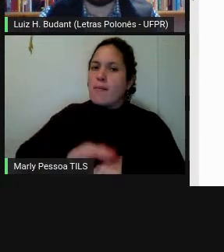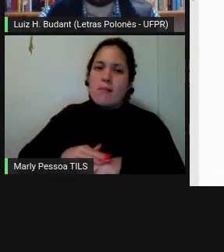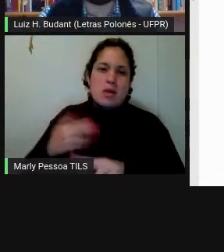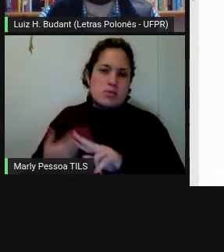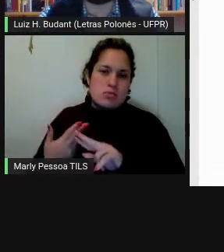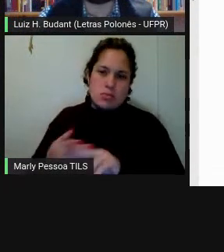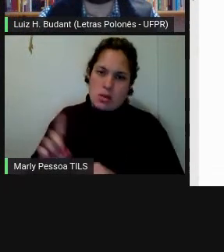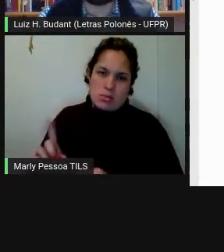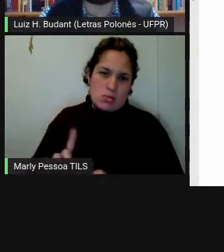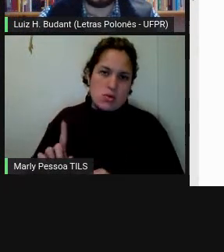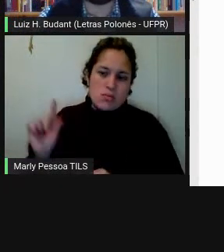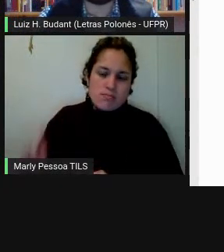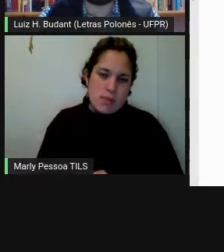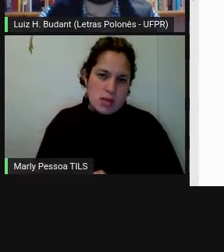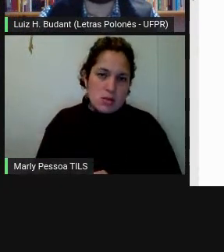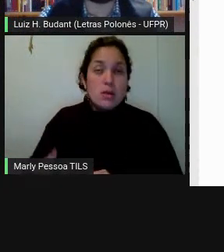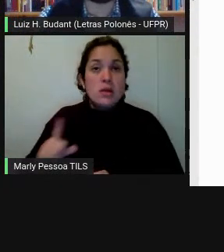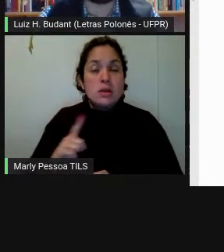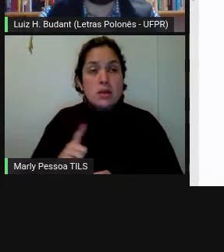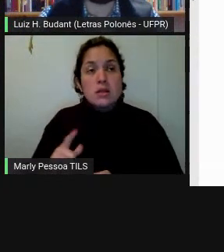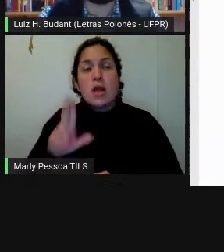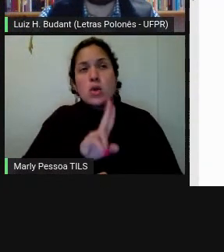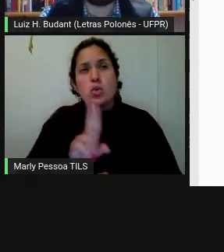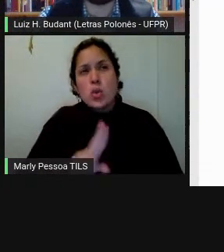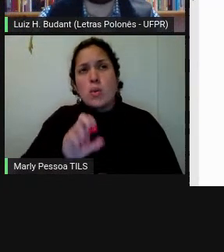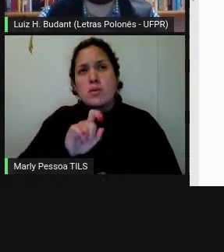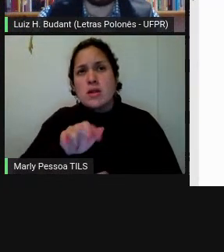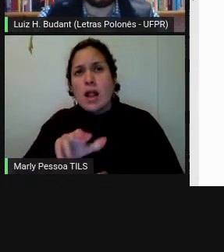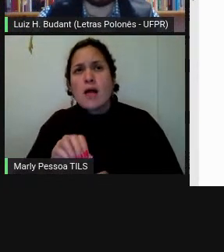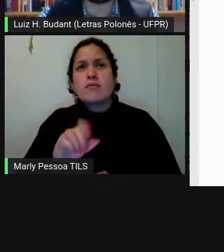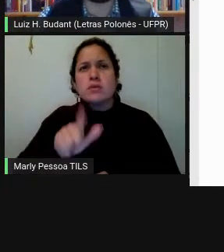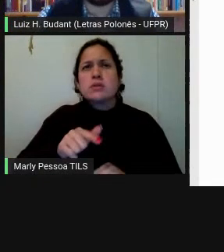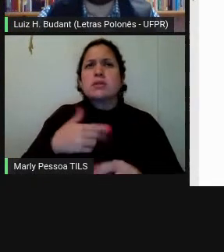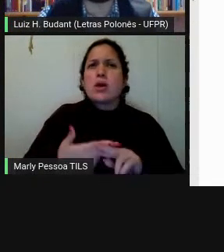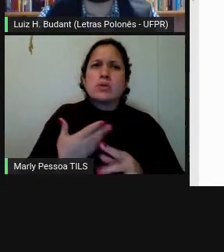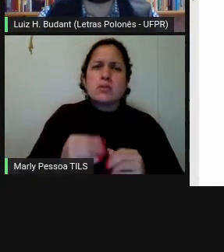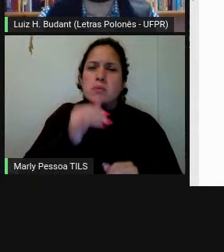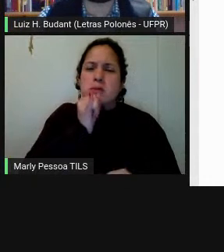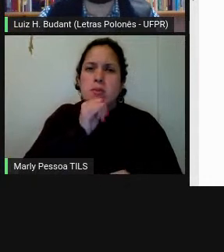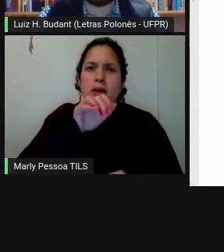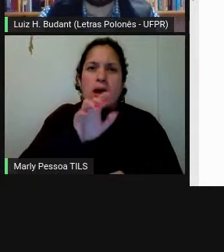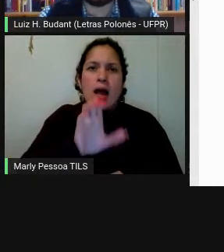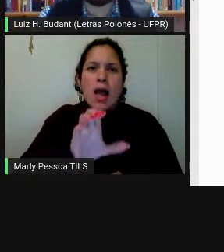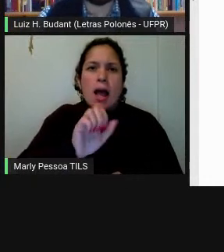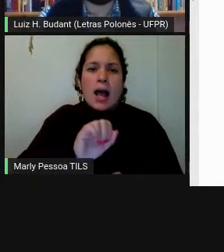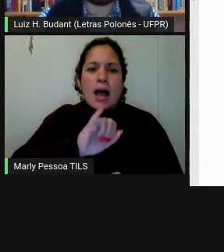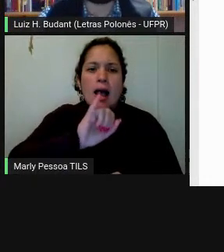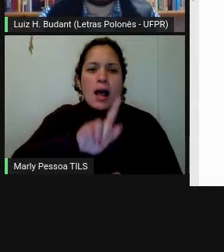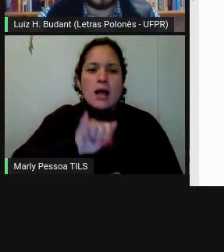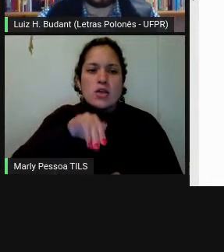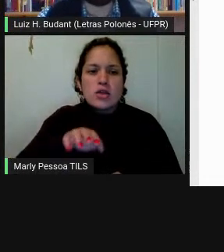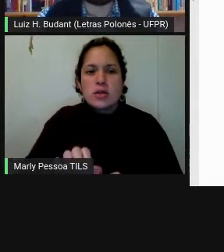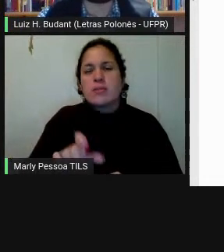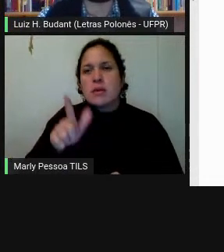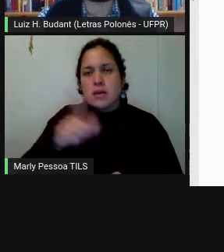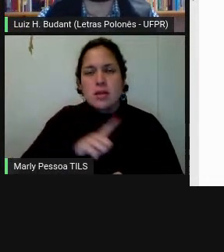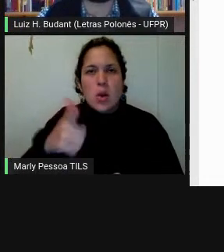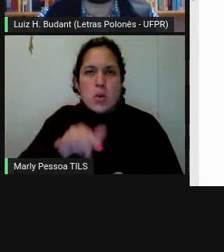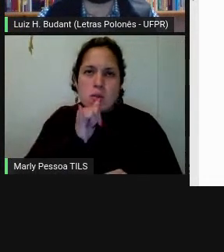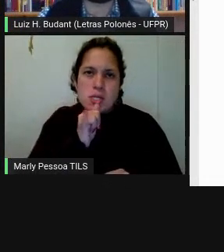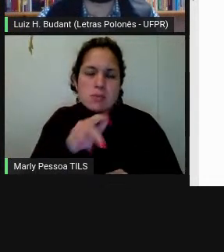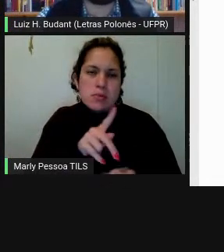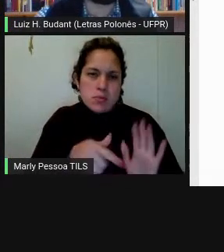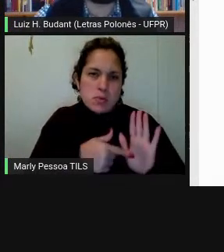alguns nomes eslavos que ainda sejam populares hoje em dia, como Kazimierz, a professora traz outro exemplo, mas a maior parte